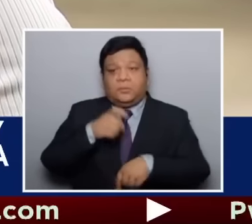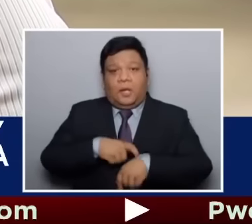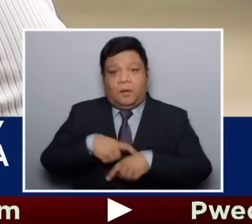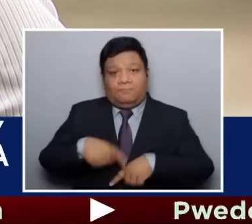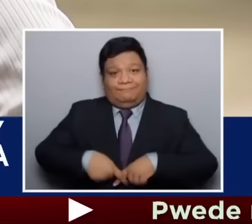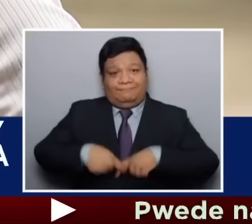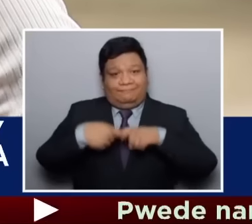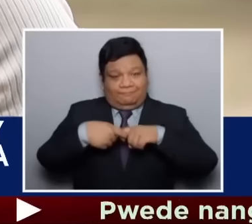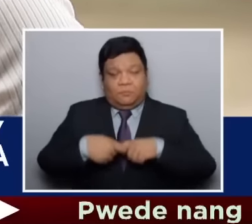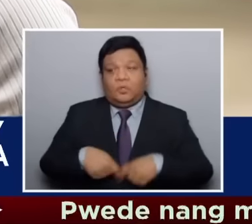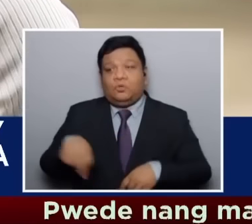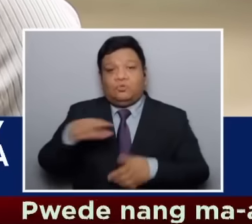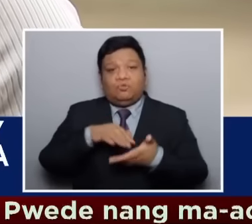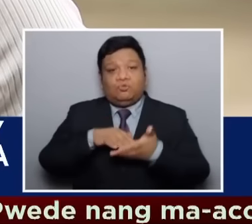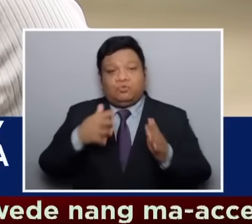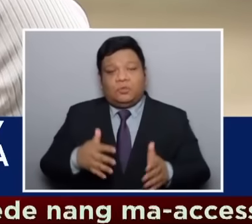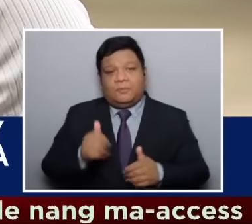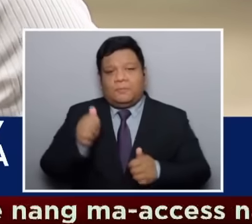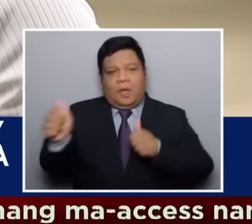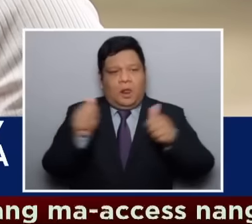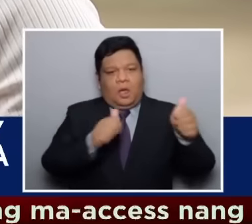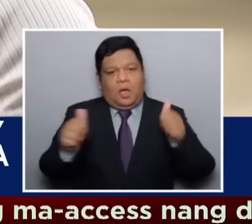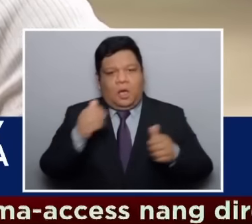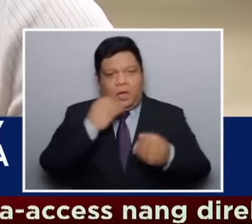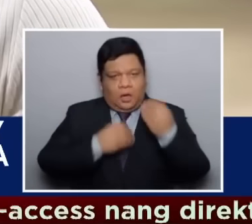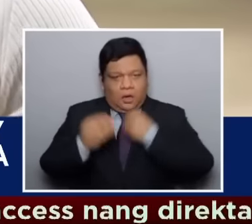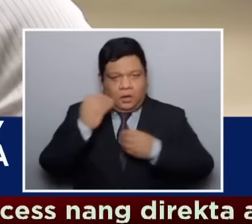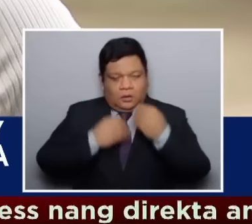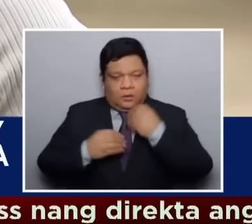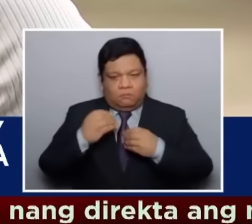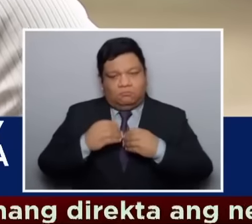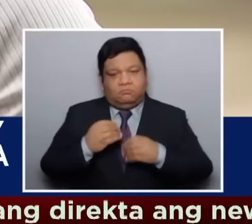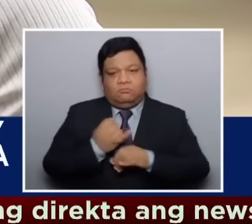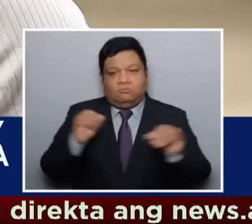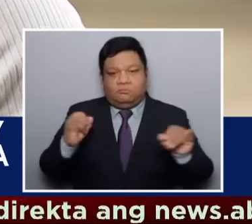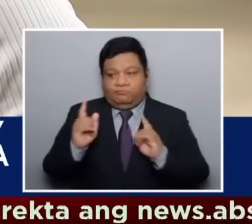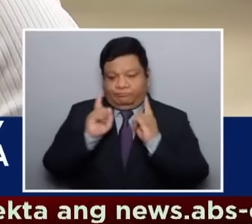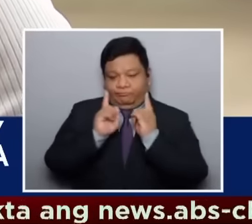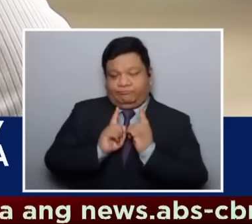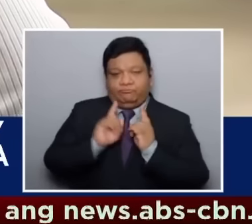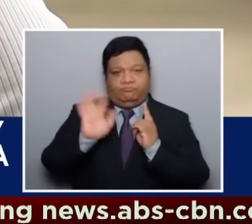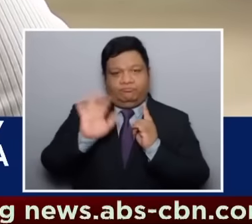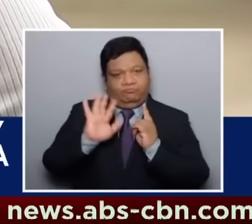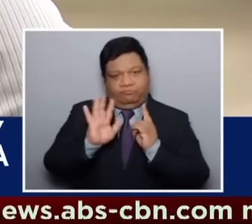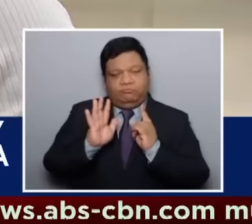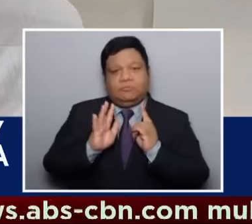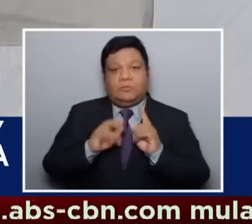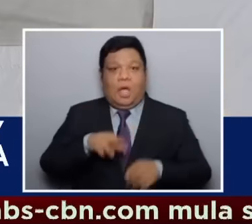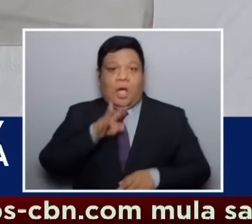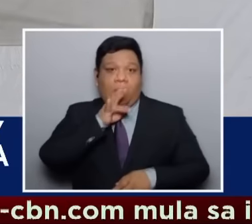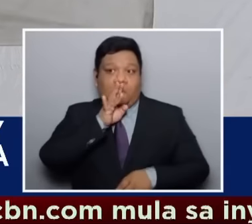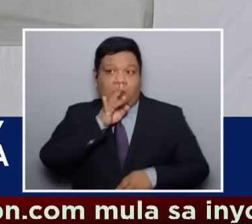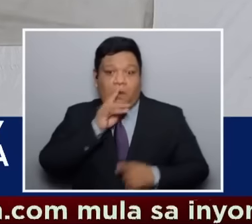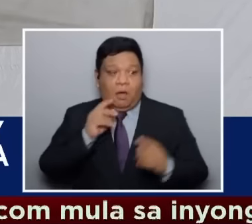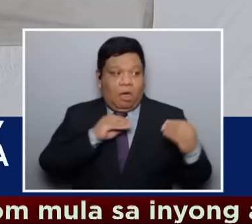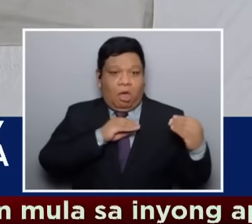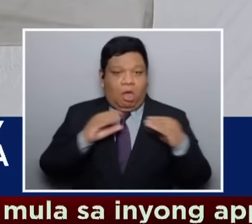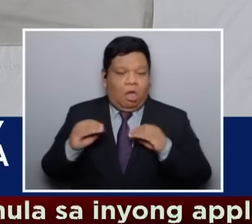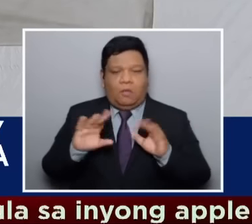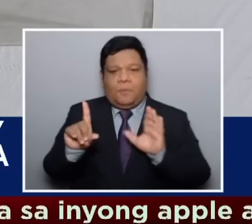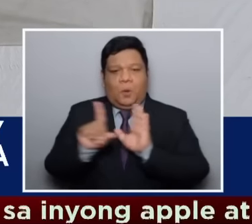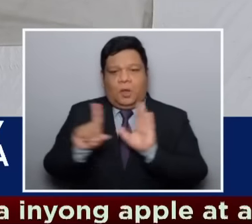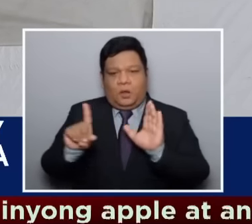ang mga bata ay kakain ng sarili-sarili po nila. Wala pong harapan, wala pong nagsasalita sa bawat isa. Ang